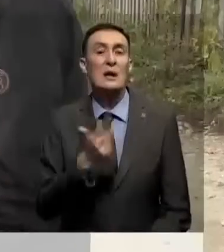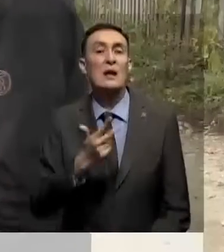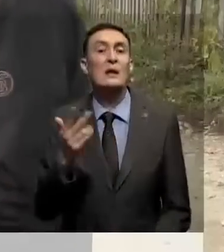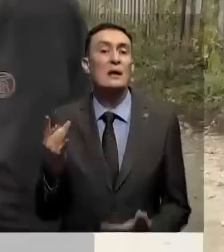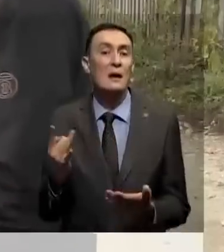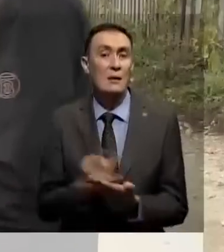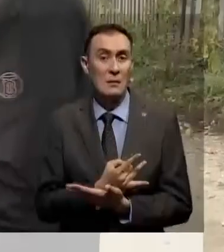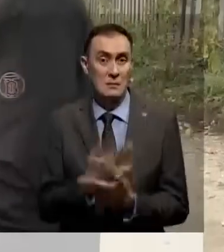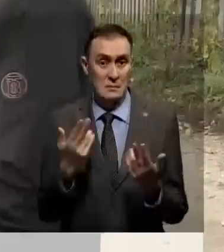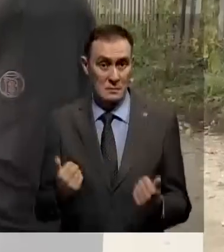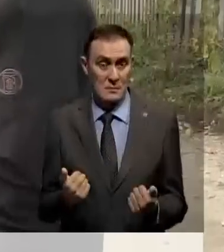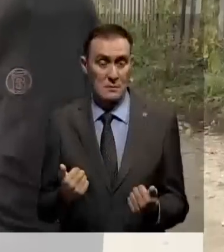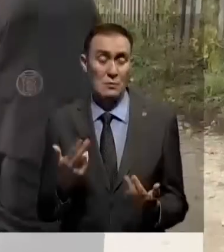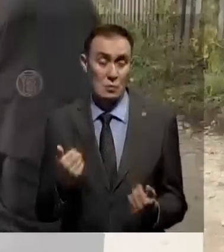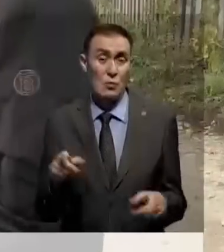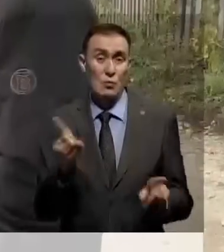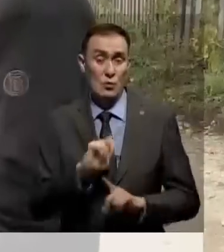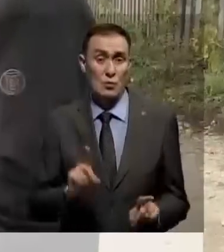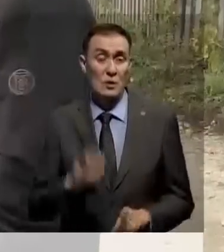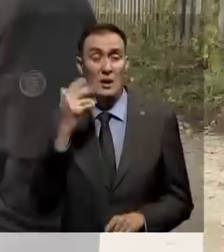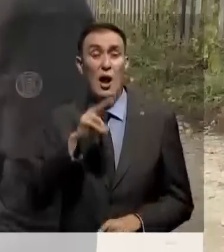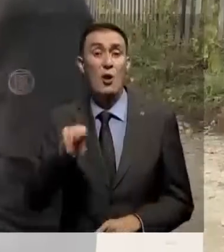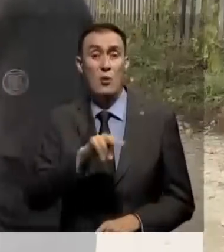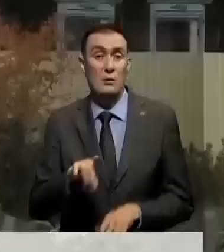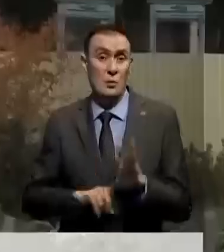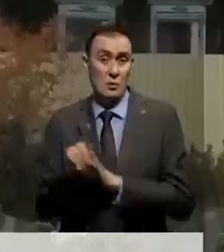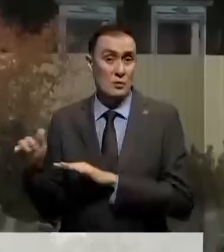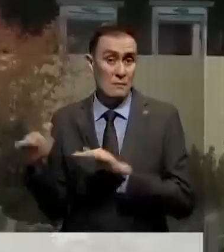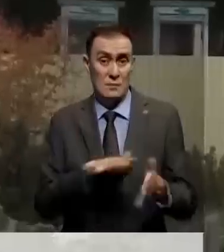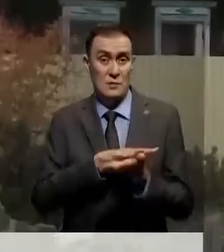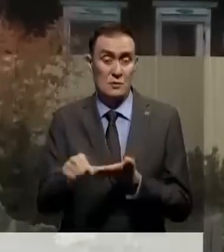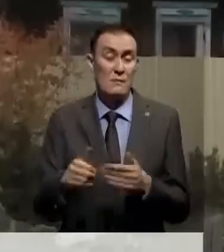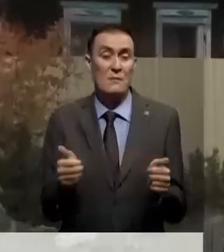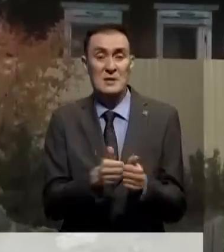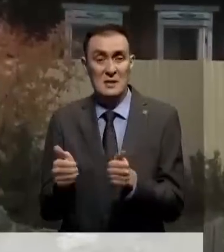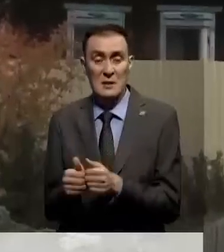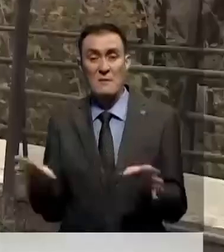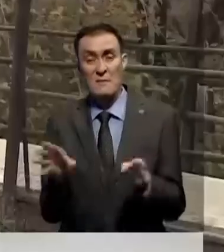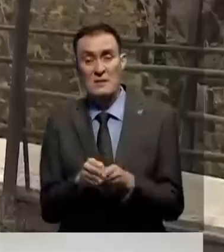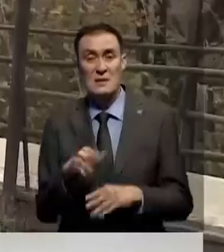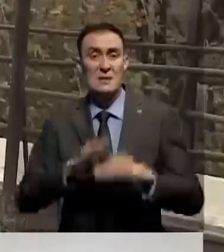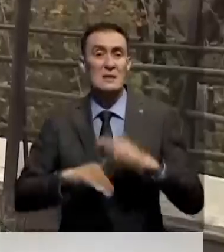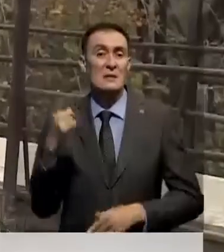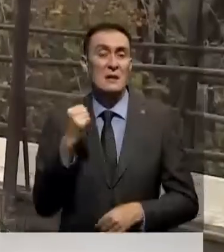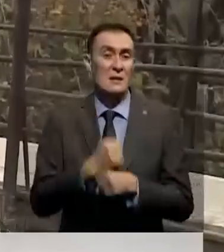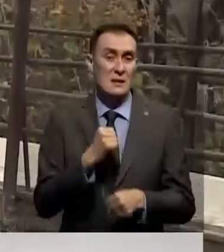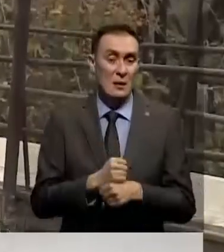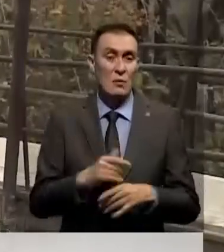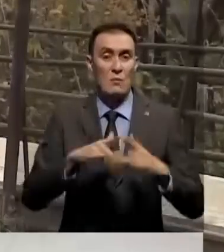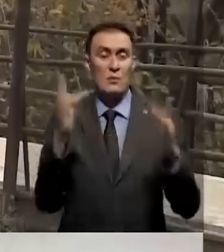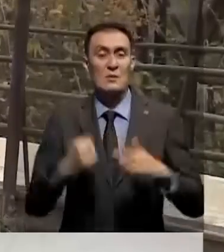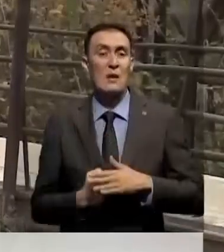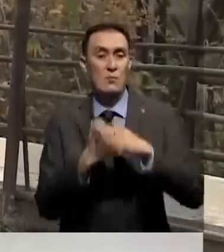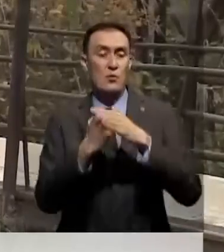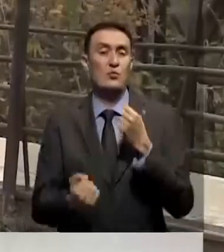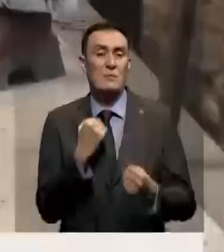ремонтирует. Ну, потому что ледоход, когда пойдет, она сносит его. Вместе с соседями мужчины справились за неделю. Поставили мост на опоры,